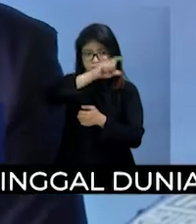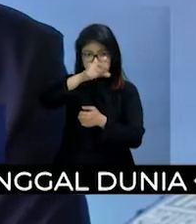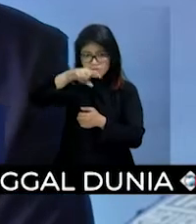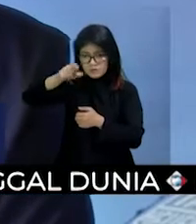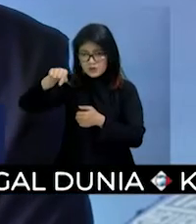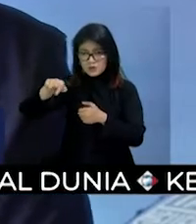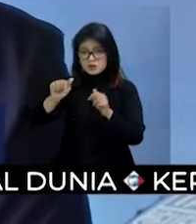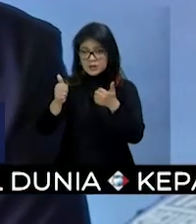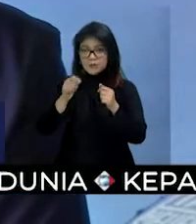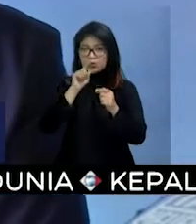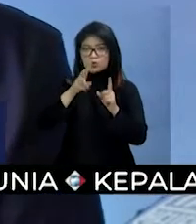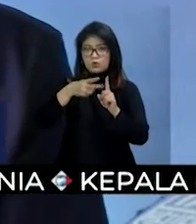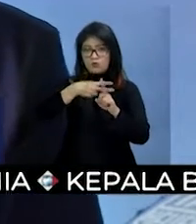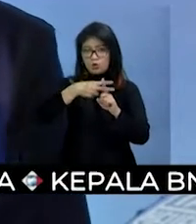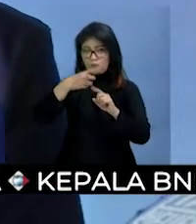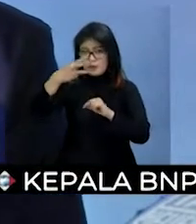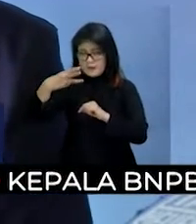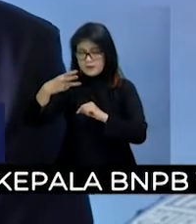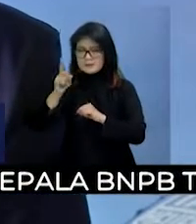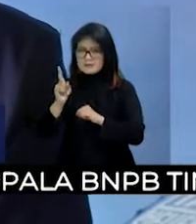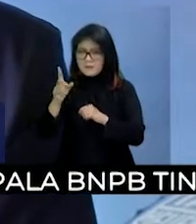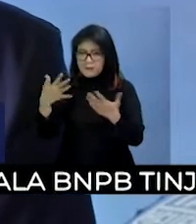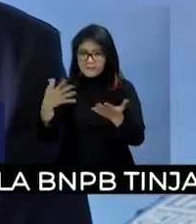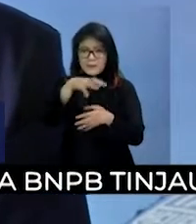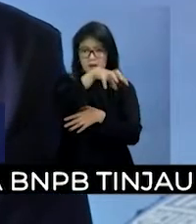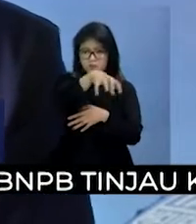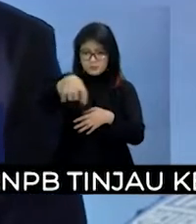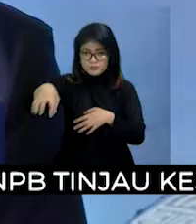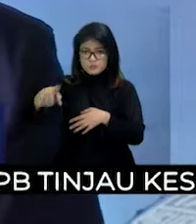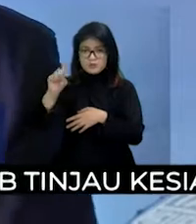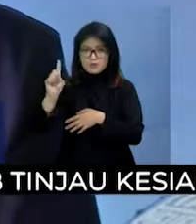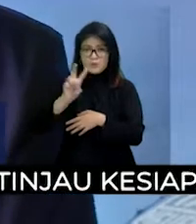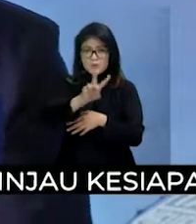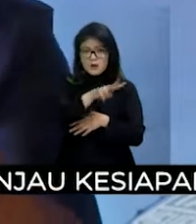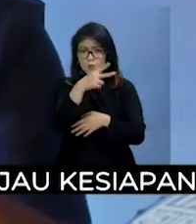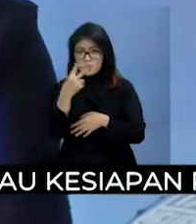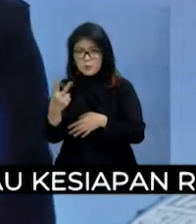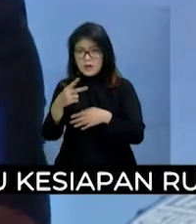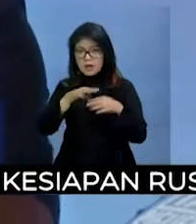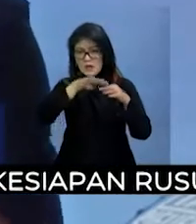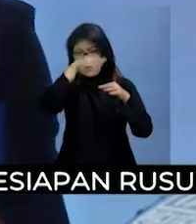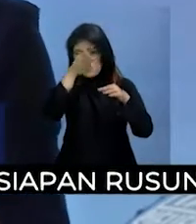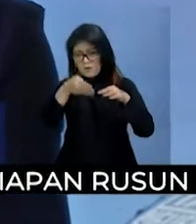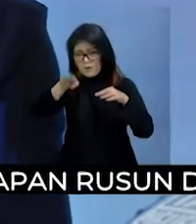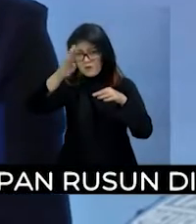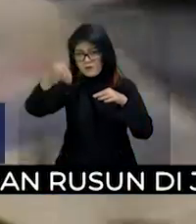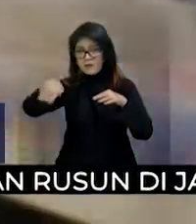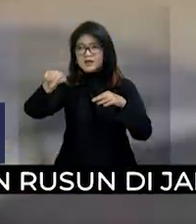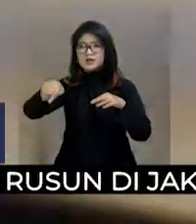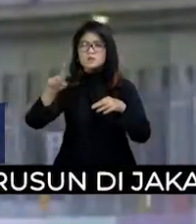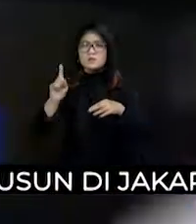untuk Formula E karena di beberapa tempat akan ada perubahan elevasi yang mana ada sedikit naik, sedikit turun.